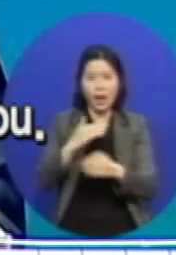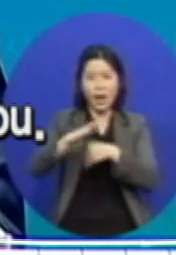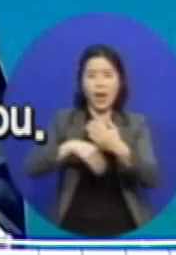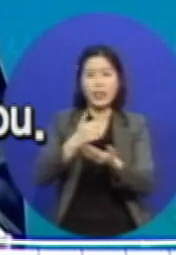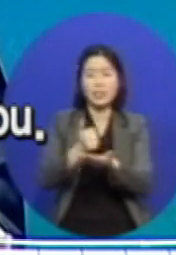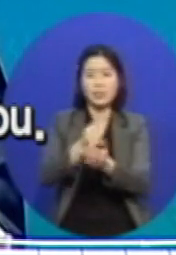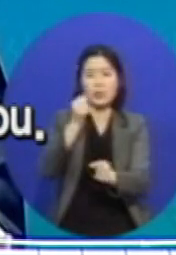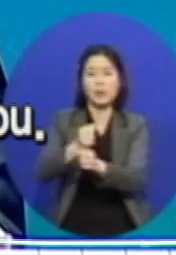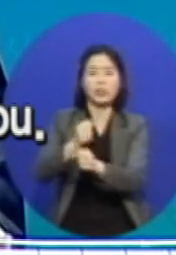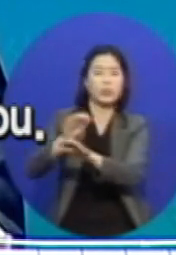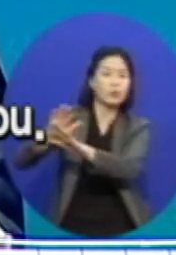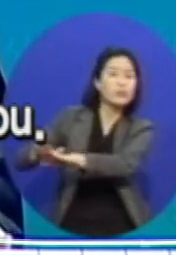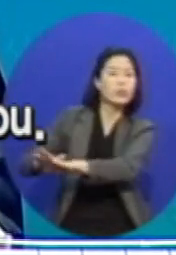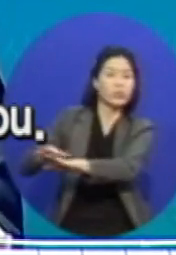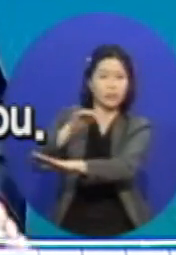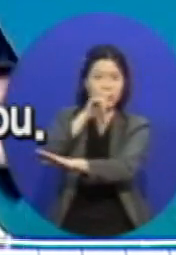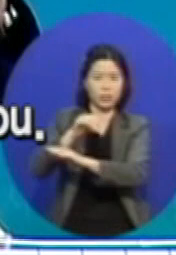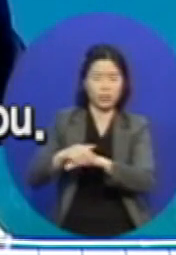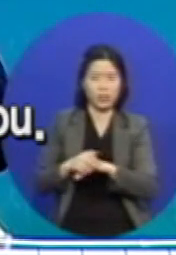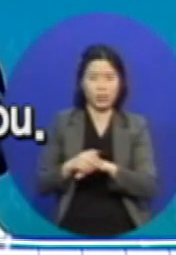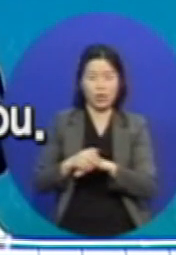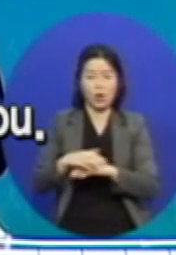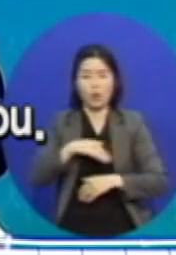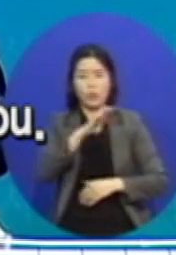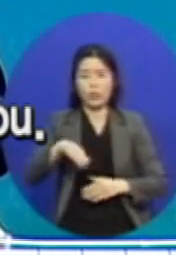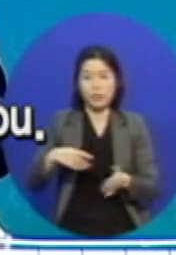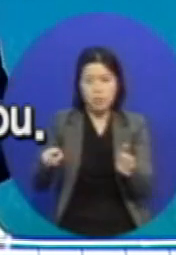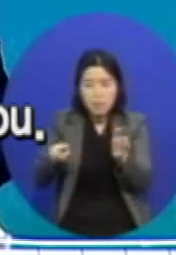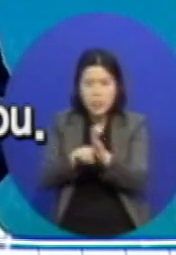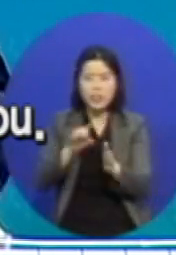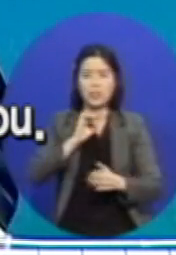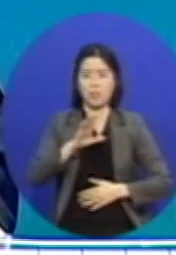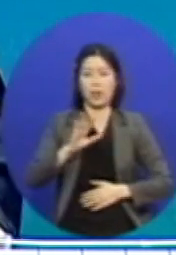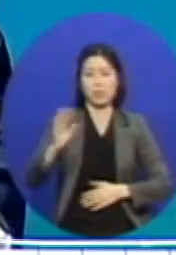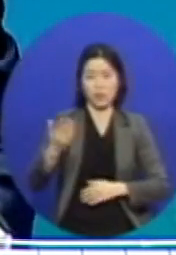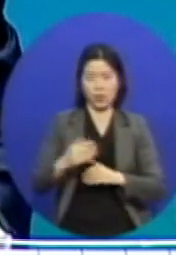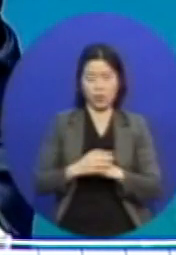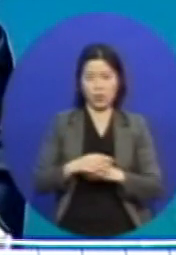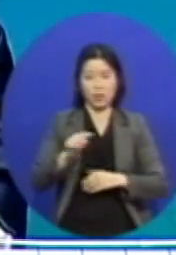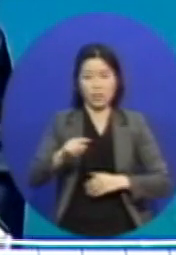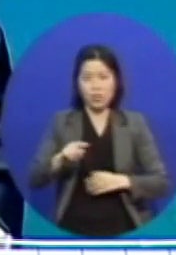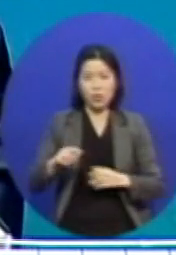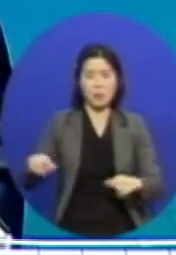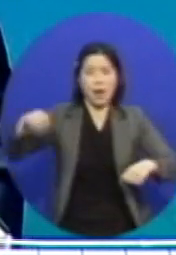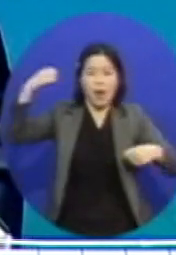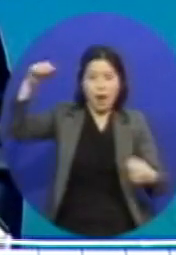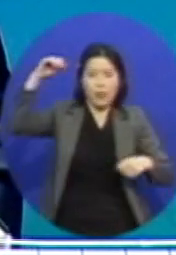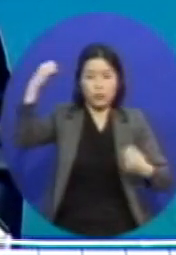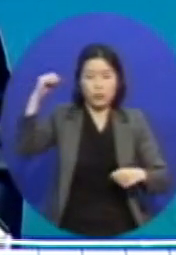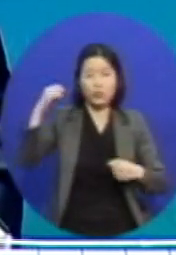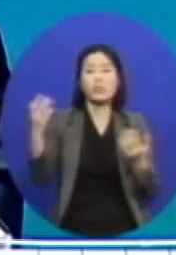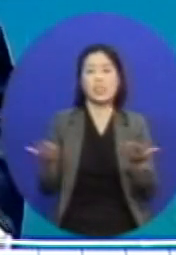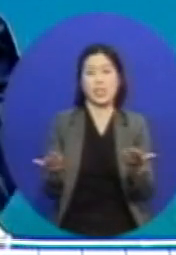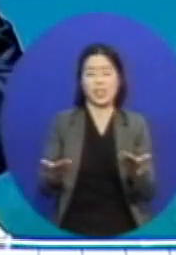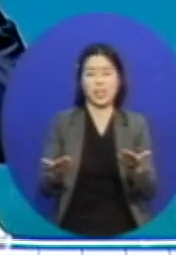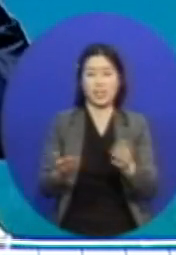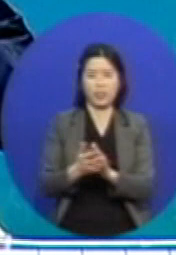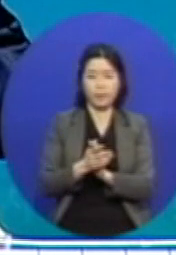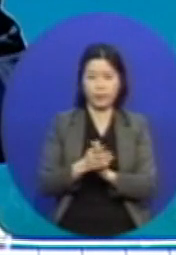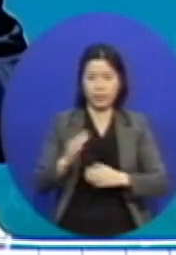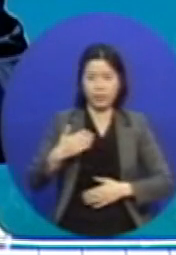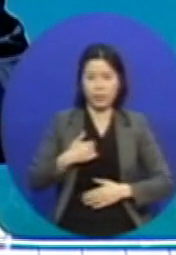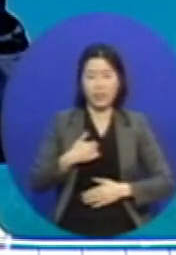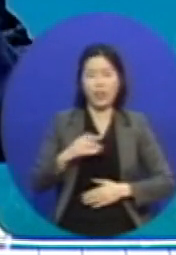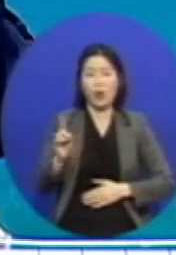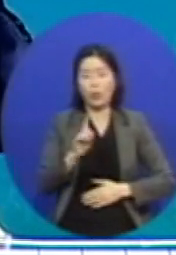놓으셨다 테니까 믿기만 하면 된다는 거예요 이거 진짜 춤출 일이죠 배 어떻게